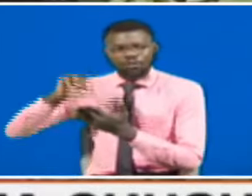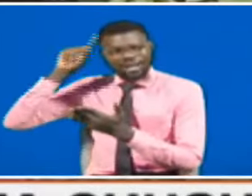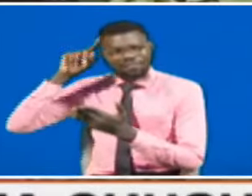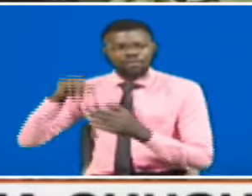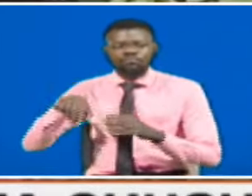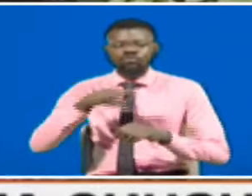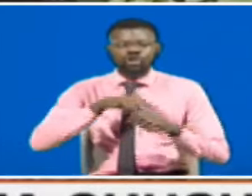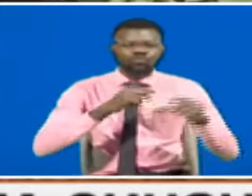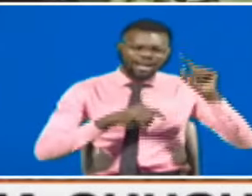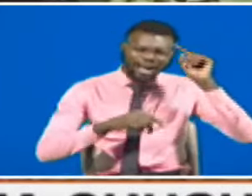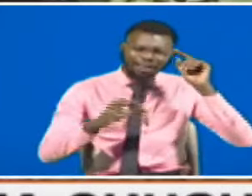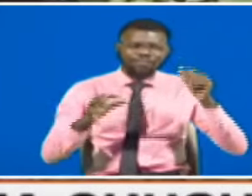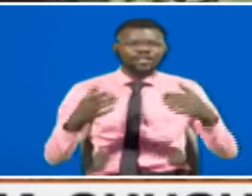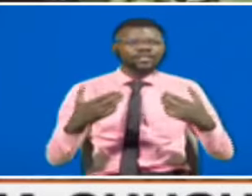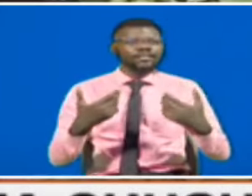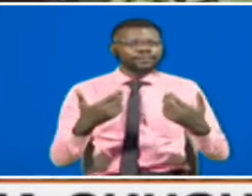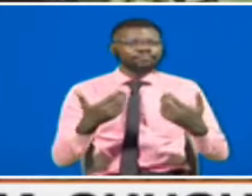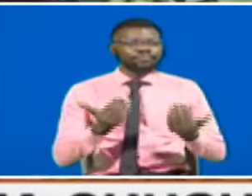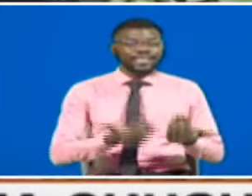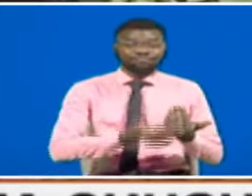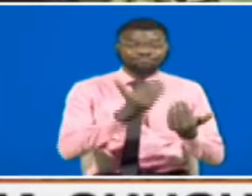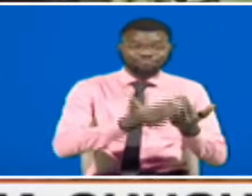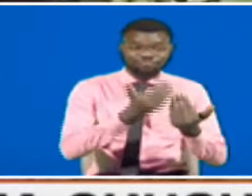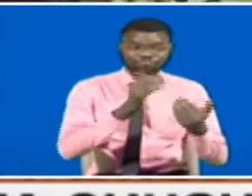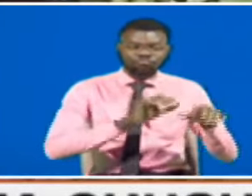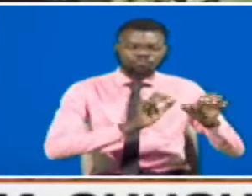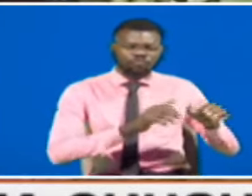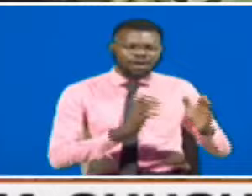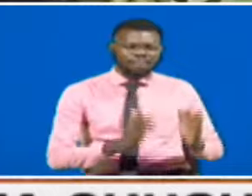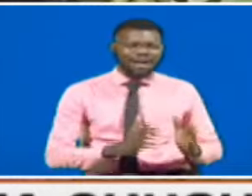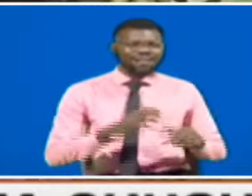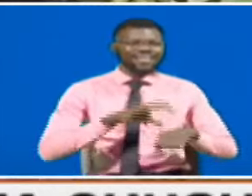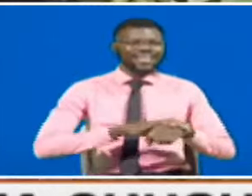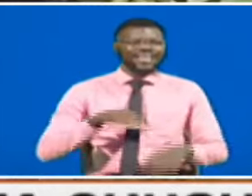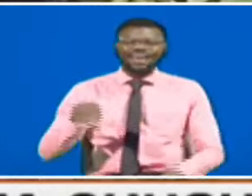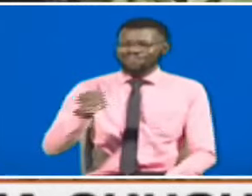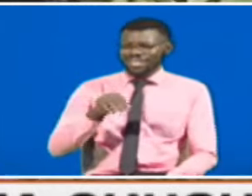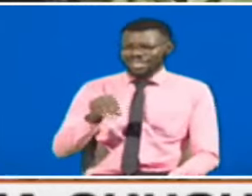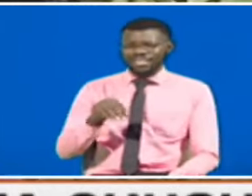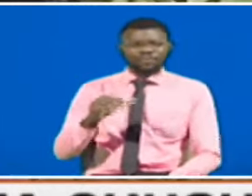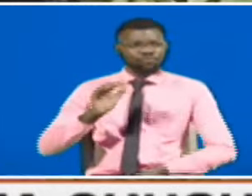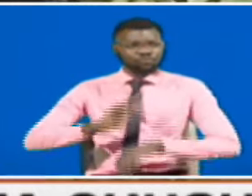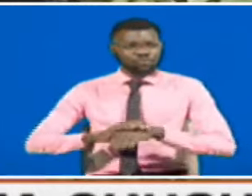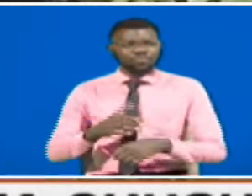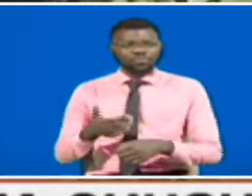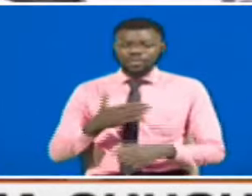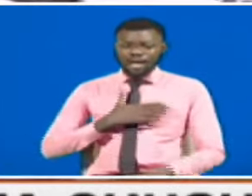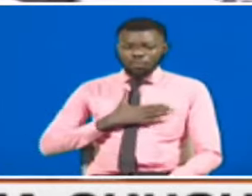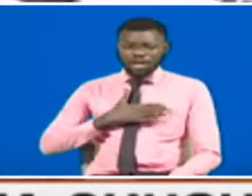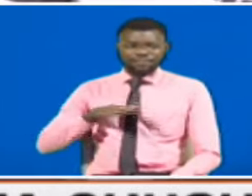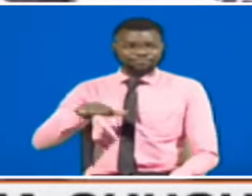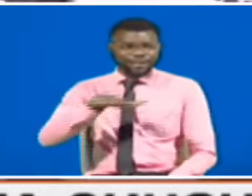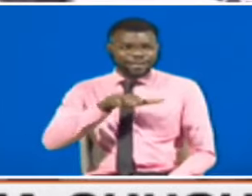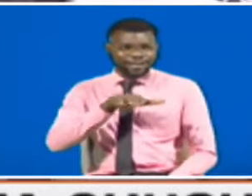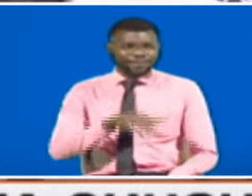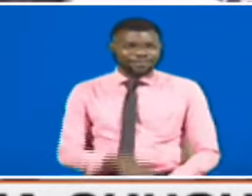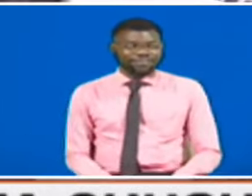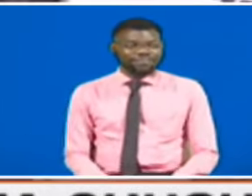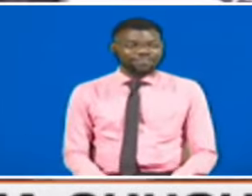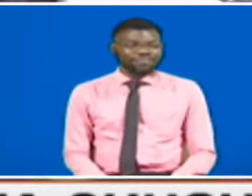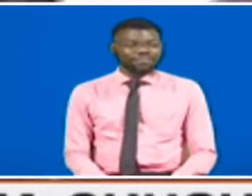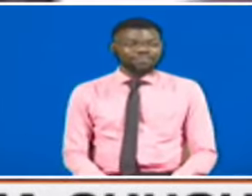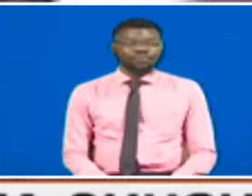national government watufikirie kama wakulima wa Tindret tupate mbolea, hasa vale hii ya Tindret ya Gabriel na Songo. Baadhi